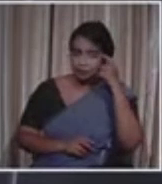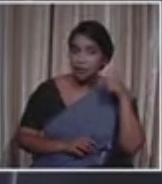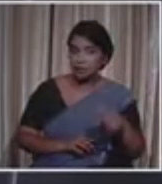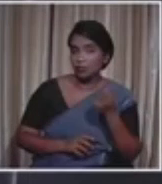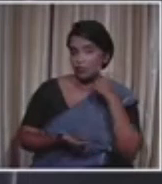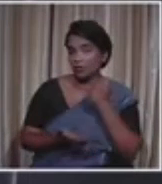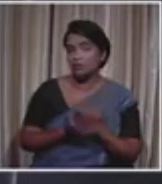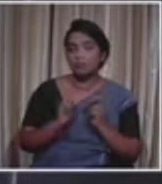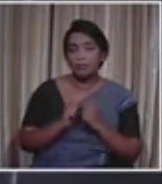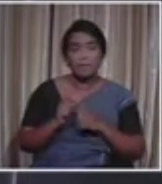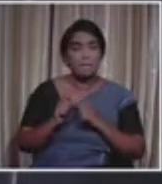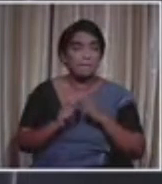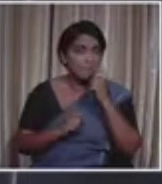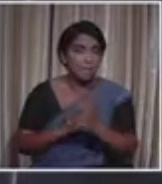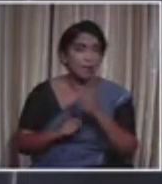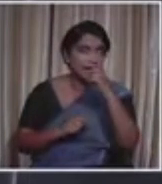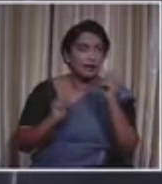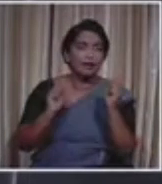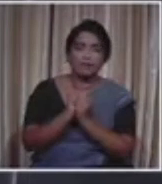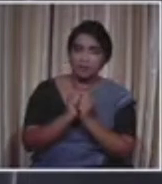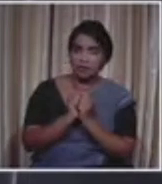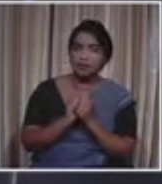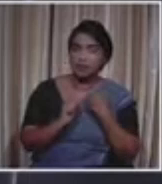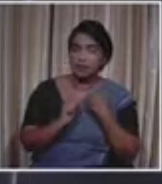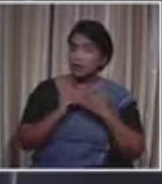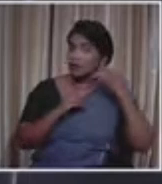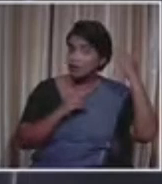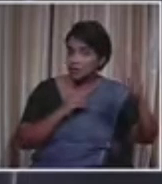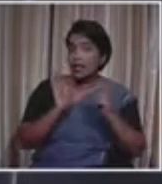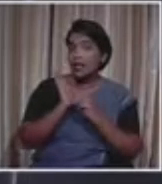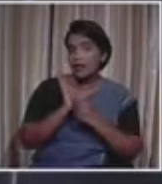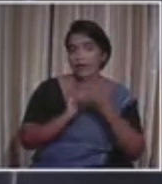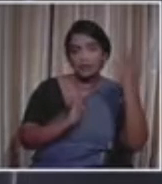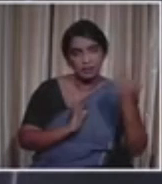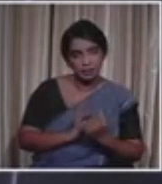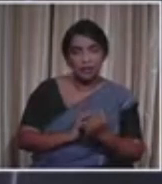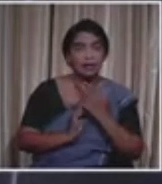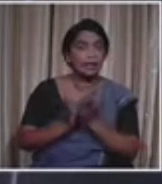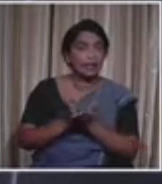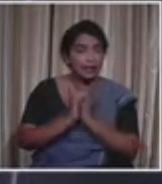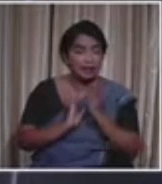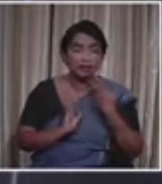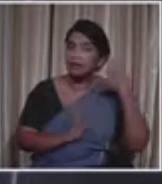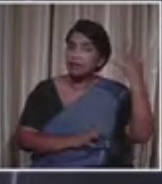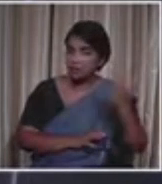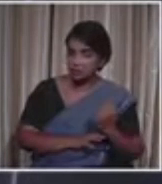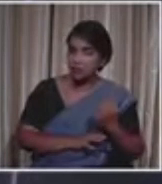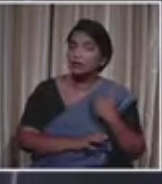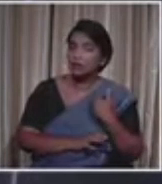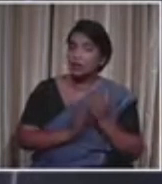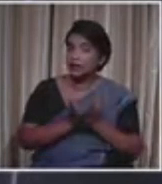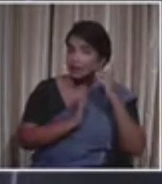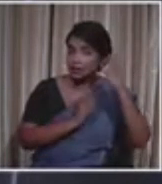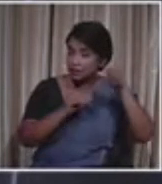මූල්‍ය තත්ත්වයත් එක්ක අපිට ගෙවීම කළ හැකි එක ක්‍රමයයි තියෙන්නේ. අපිට එක දීර්ඝ කාලීන ණය ක්‍රමයක් ගන්න ඕන. දැන් ඉන්දියාවෙන් අපි ගන්නේ අපිට